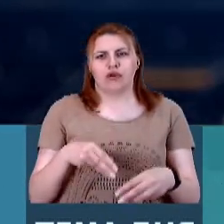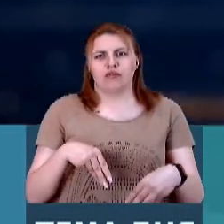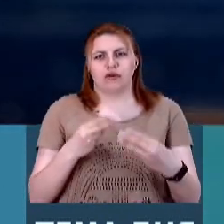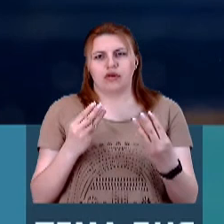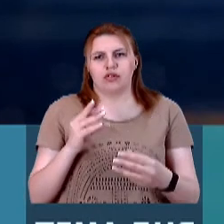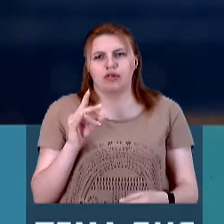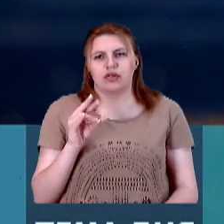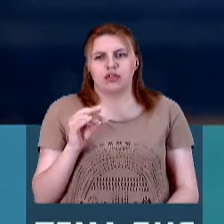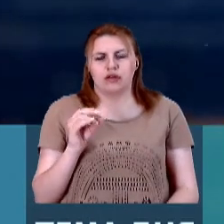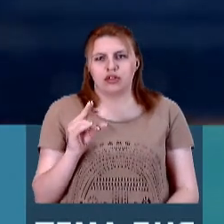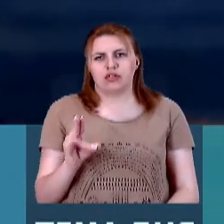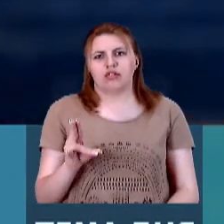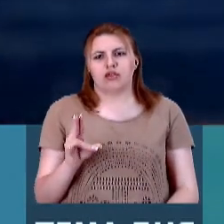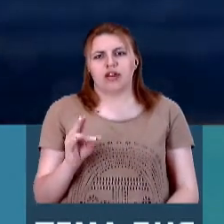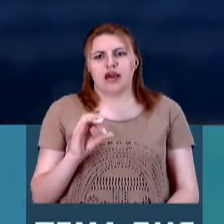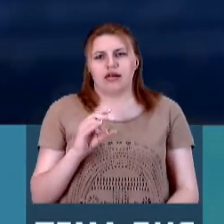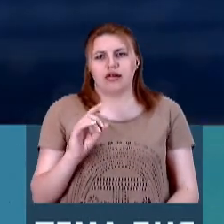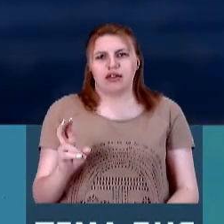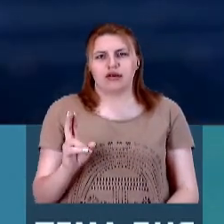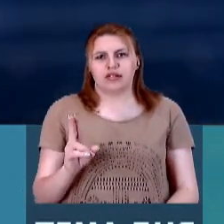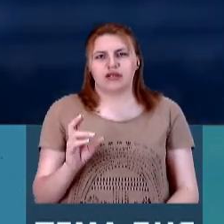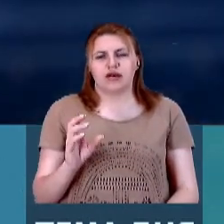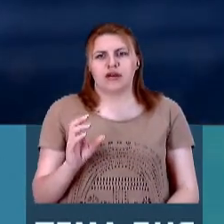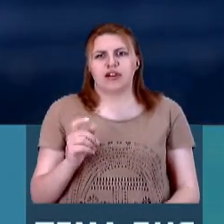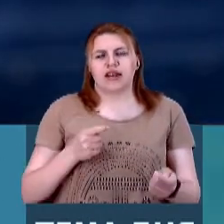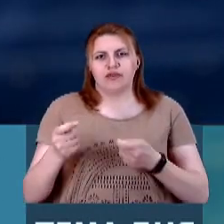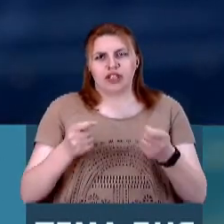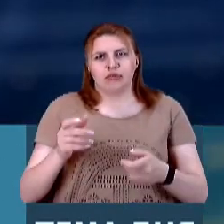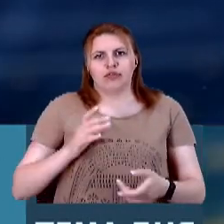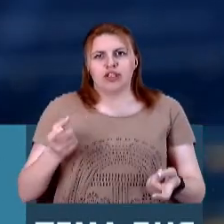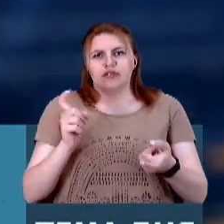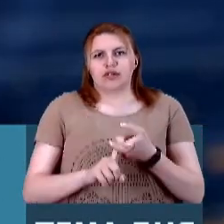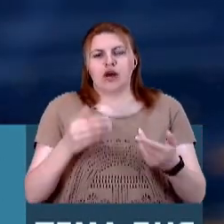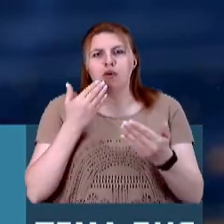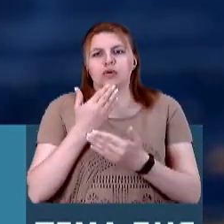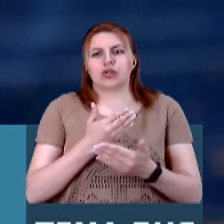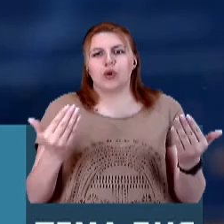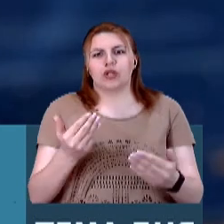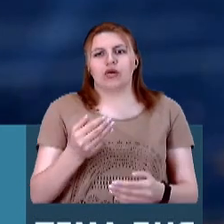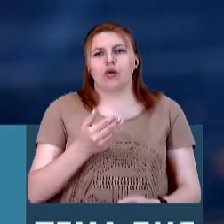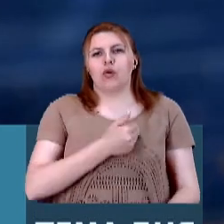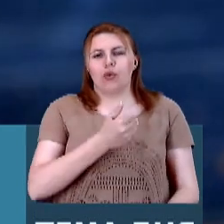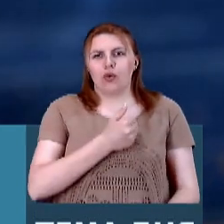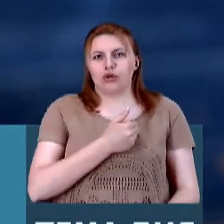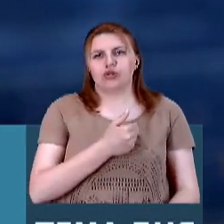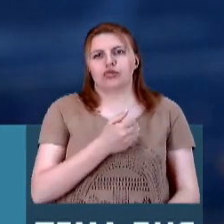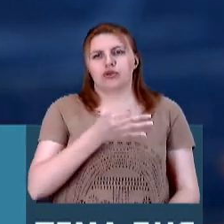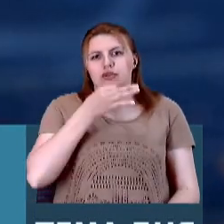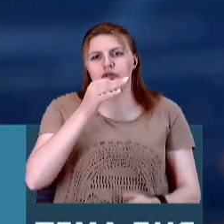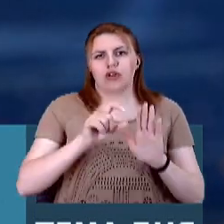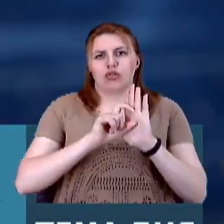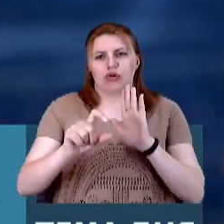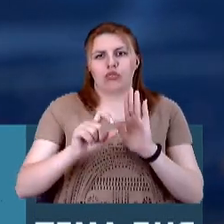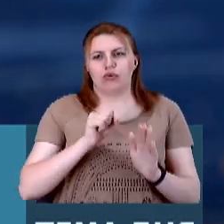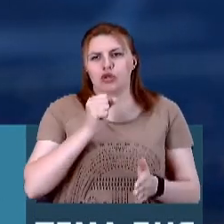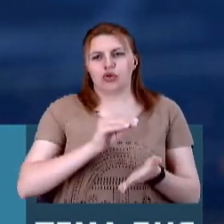Ільченко, екс-керівник військово-цивільної адміністрації міста Золотого, був з нами на зв'язку. Наостанок хочу процитувати вам допис